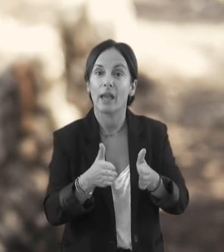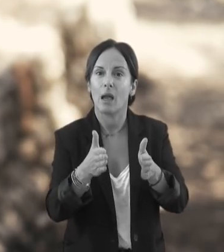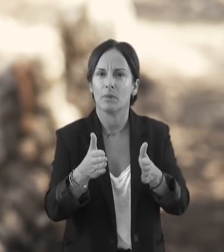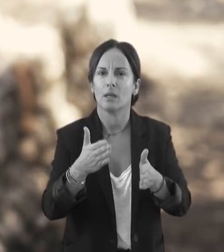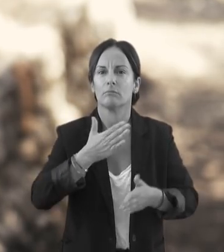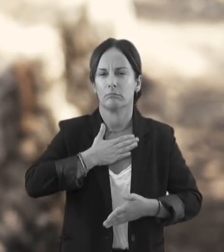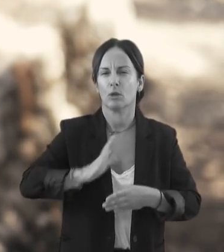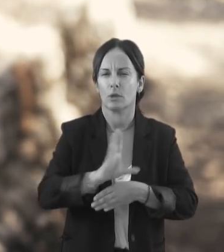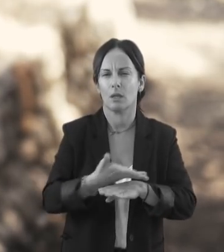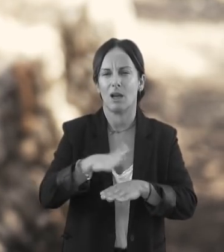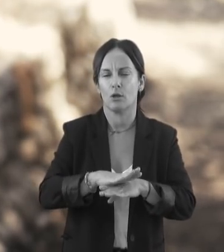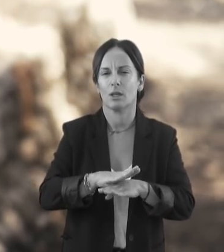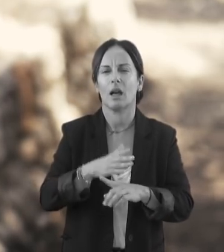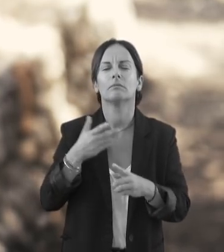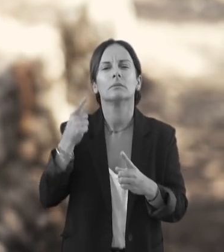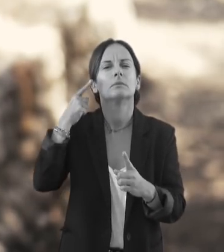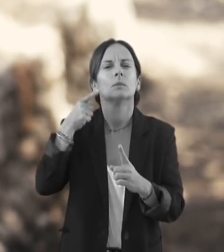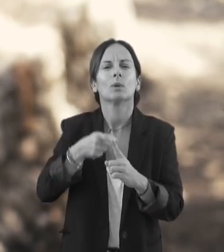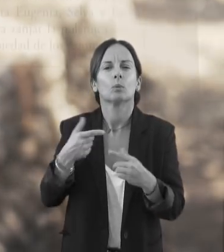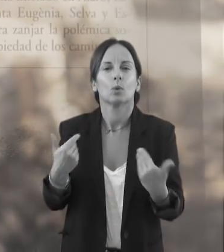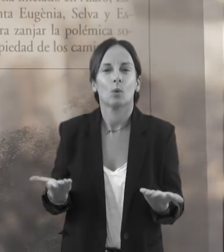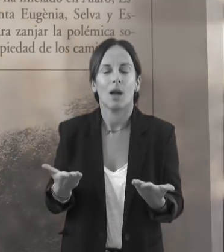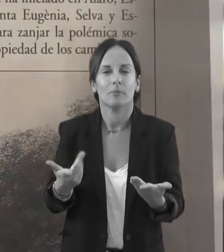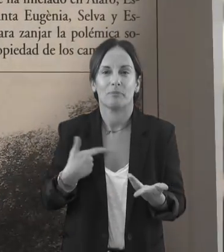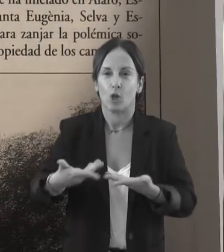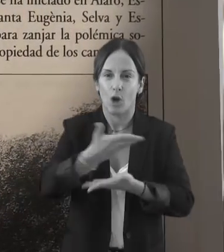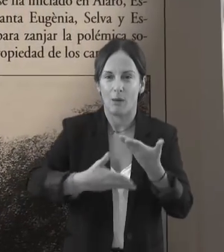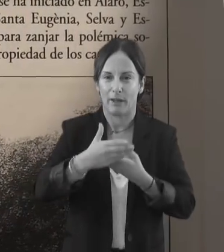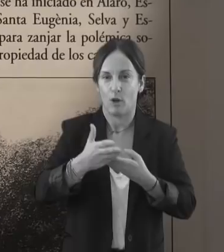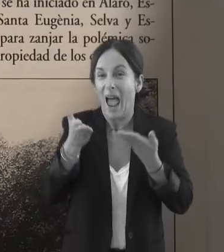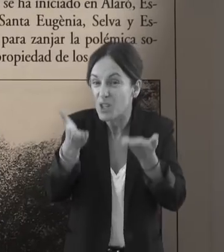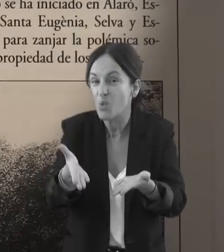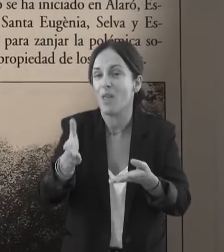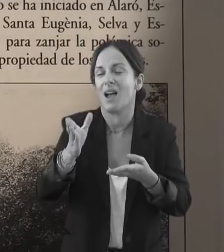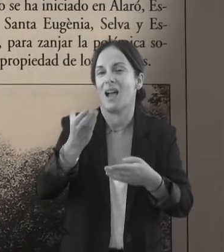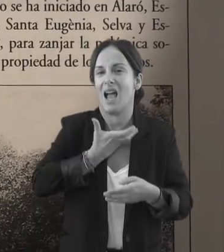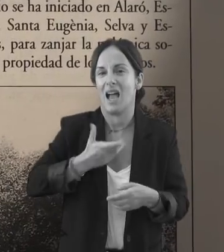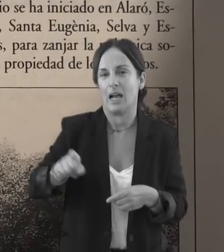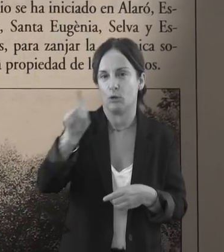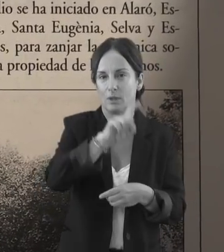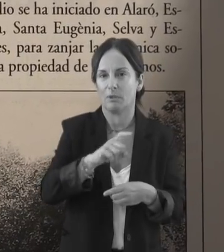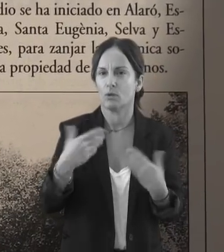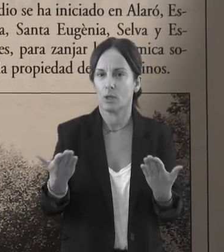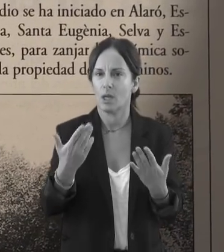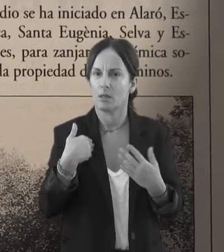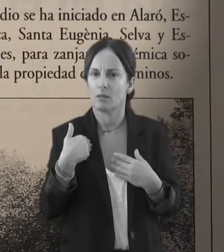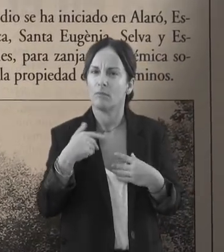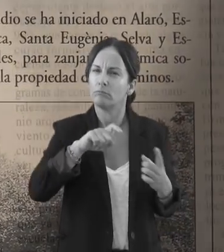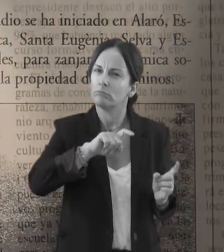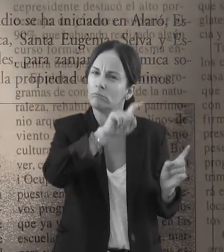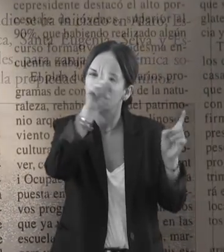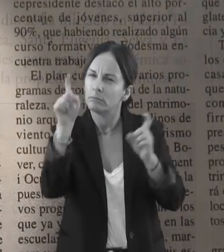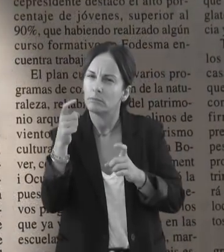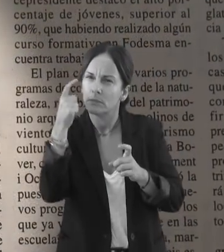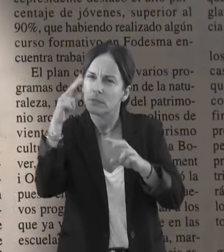he dit abans, una tasca d'investigació. Això va ser important. Va ser important, sobretot en tema de camins, una catalogació de camins,